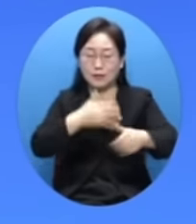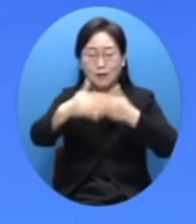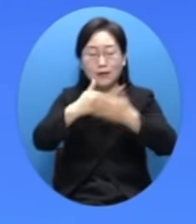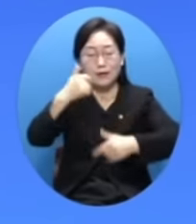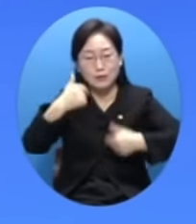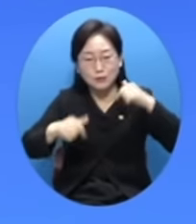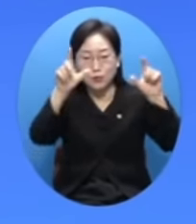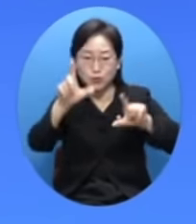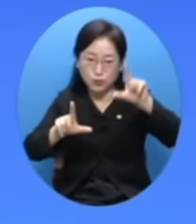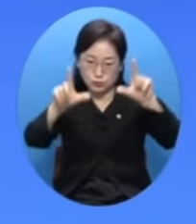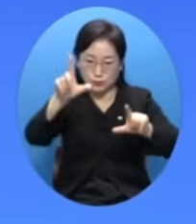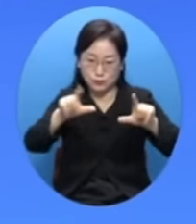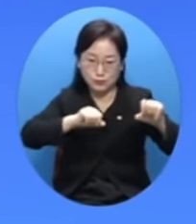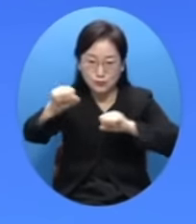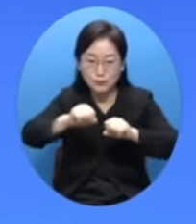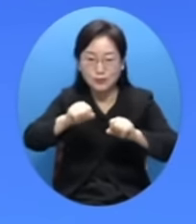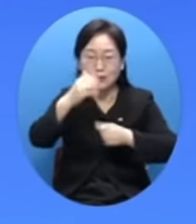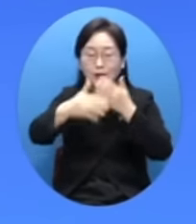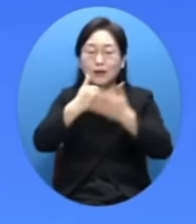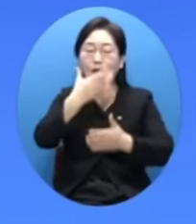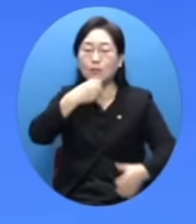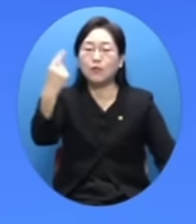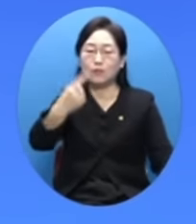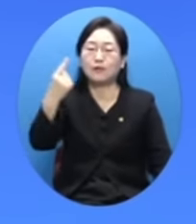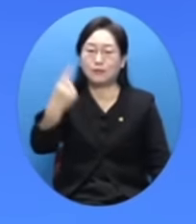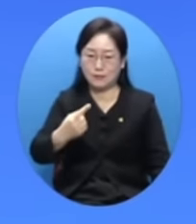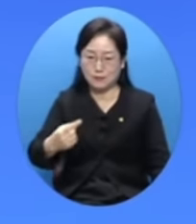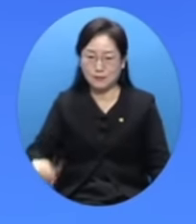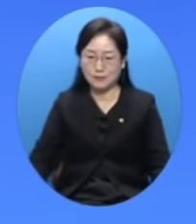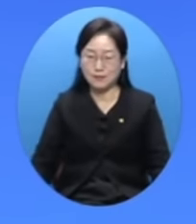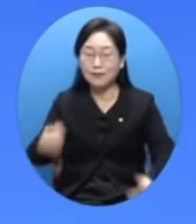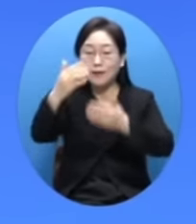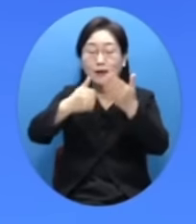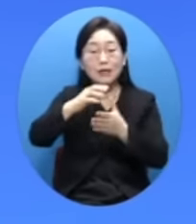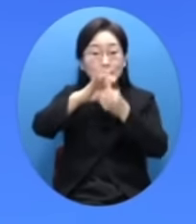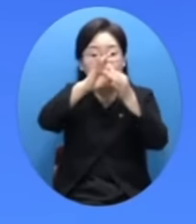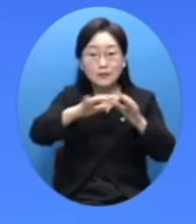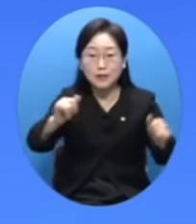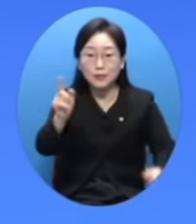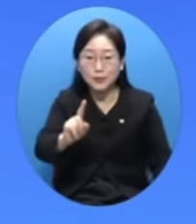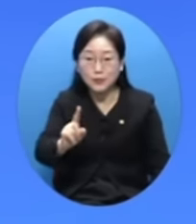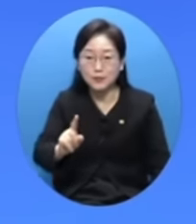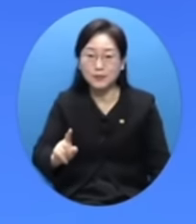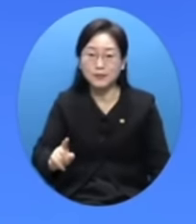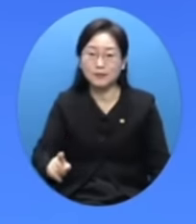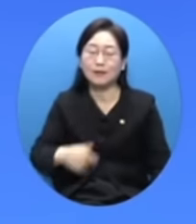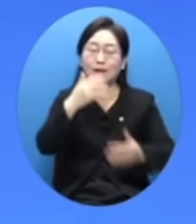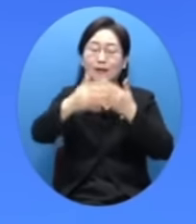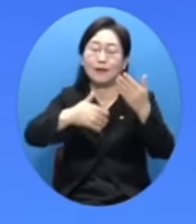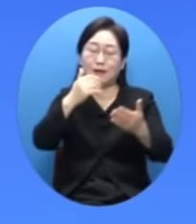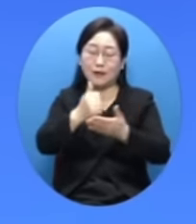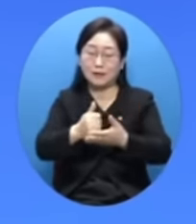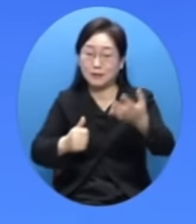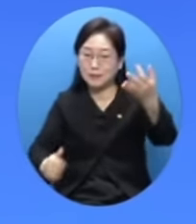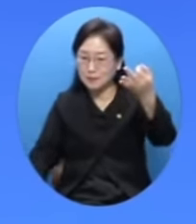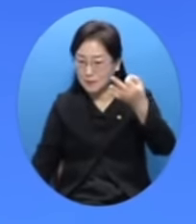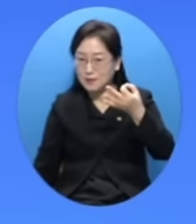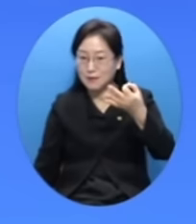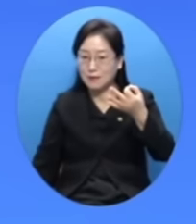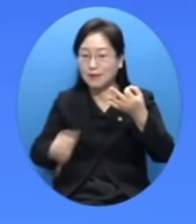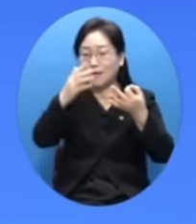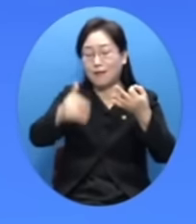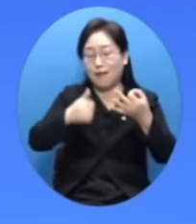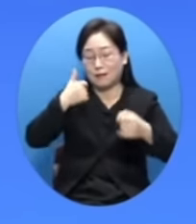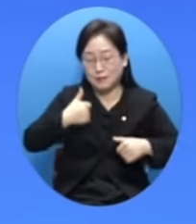사람을 살아갈 때 하나님의 복이 임하게 되는 것입니다 아멘 하나님의 사람들은 언제나 하나님 앞에서 하나님이